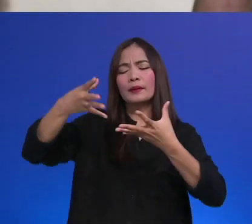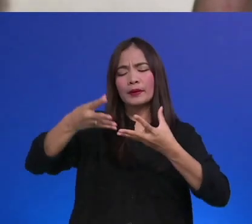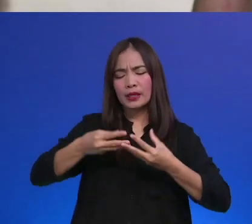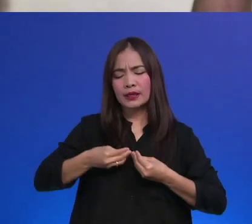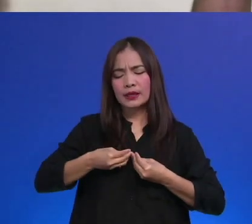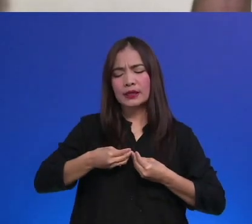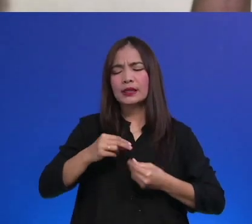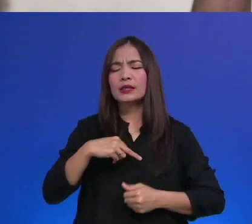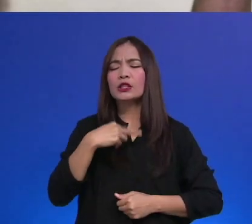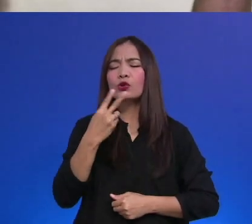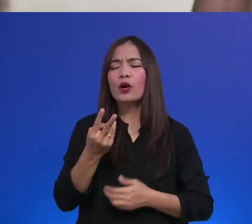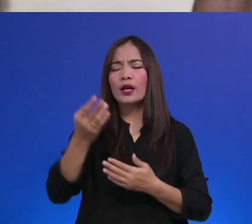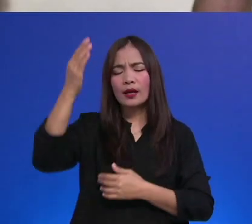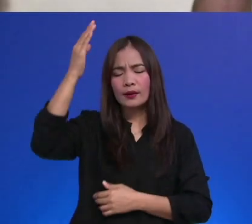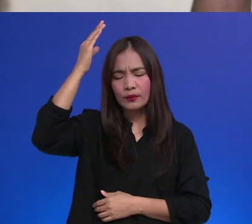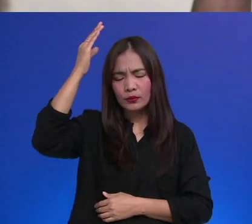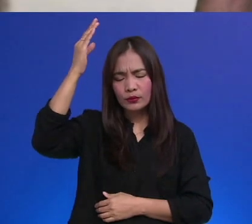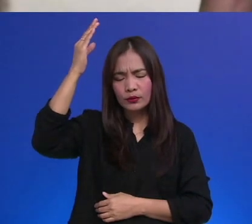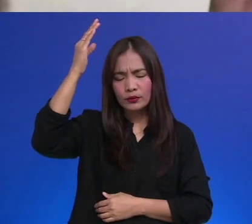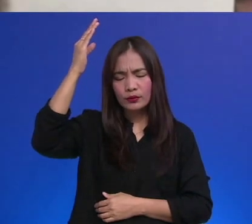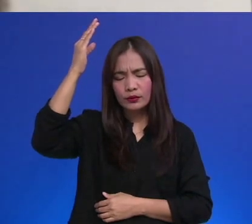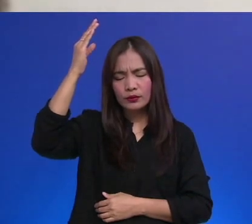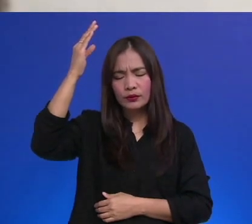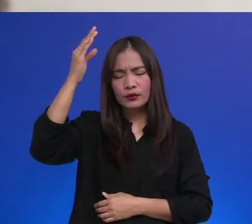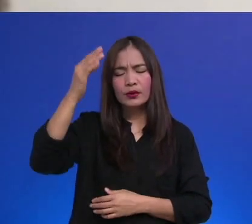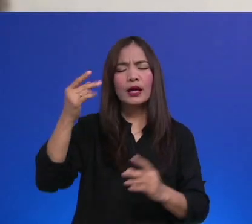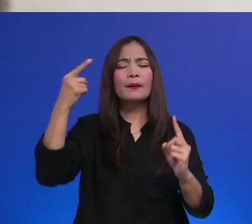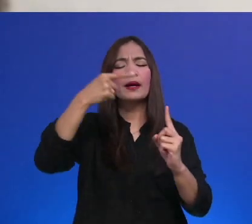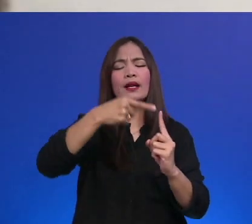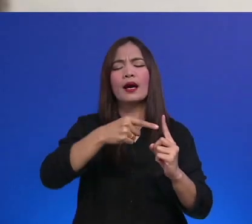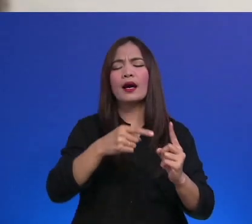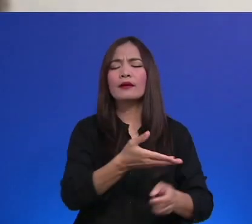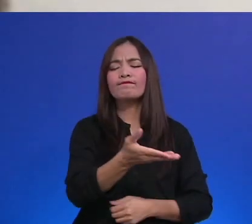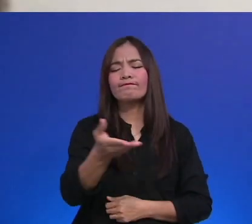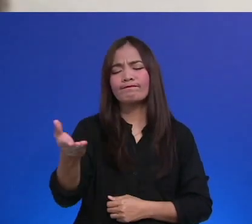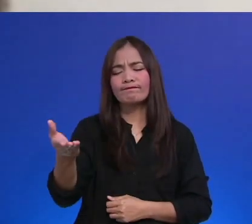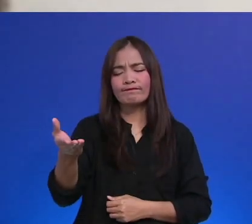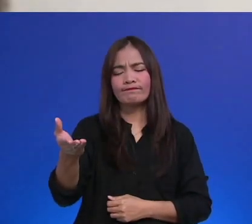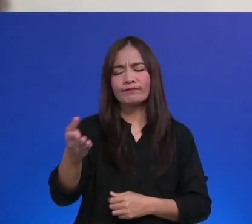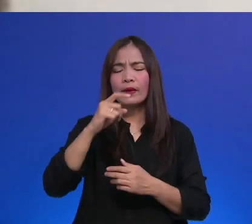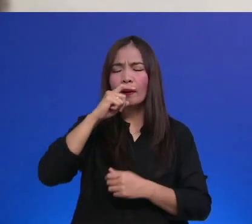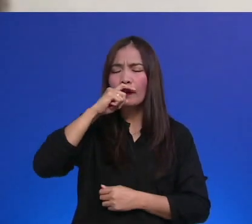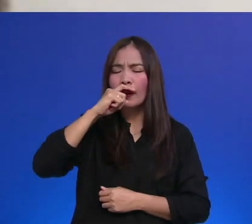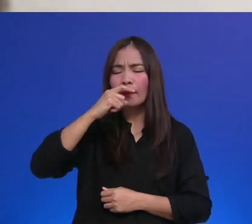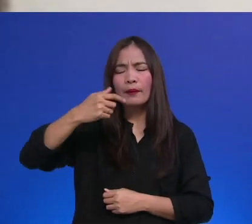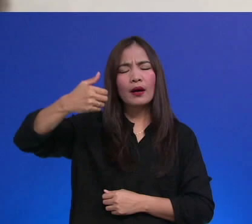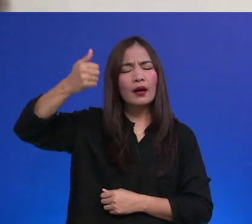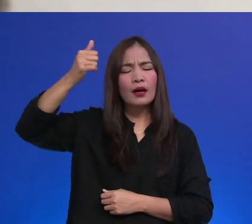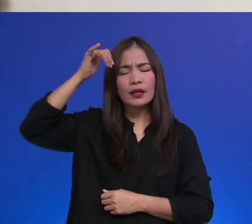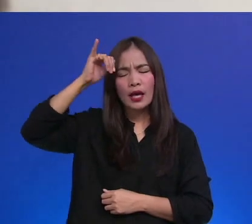suaramu bagi kami Bapa yahwe